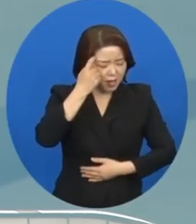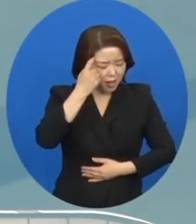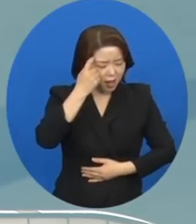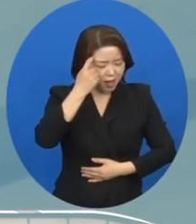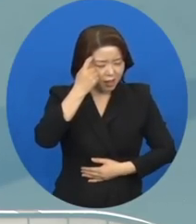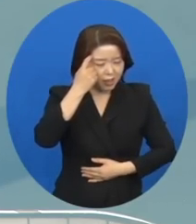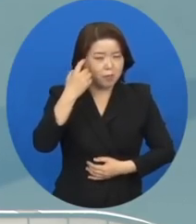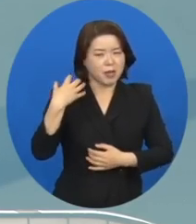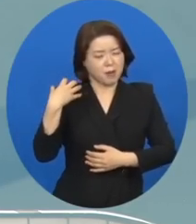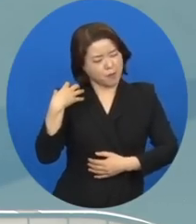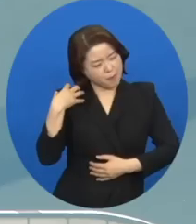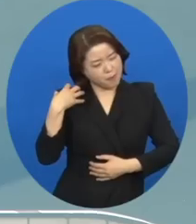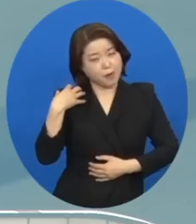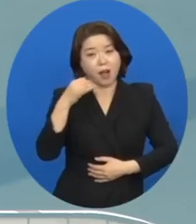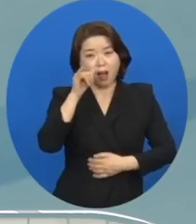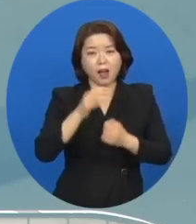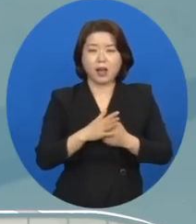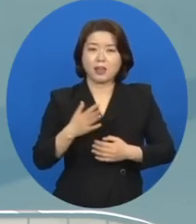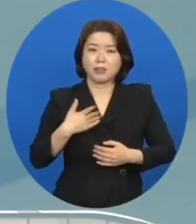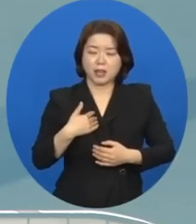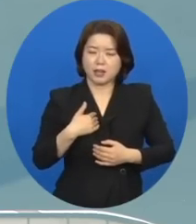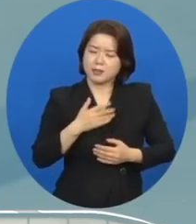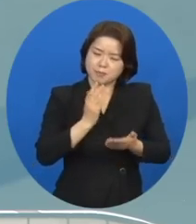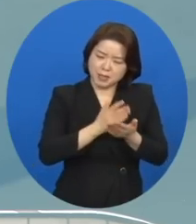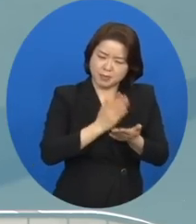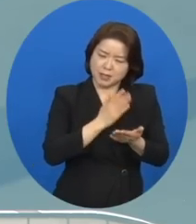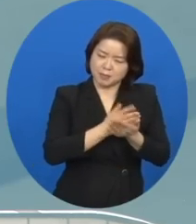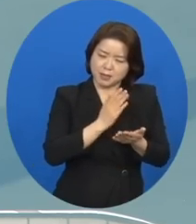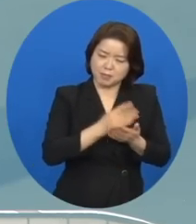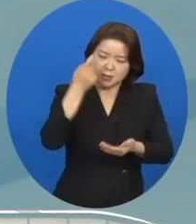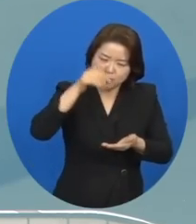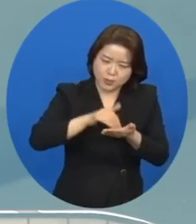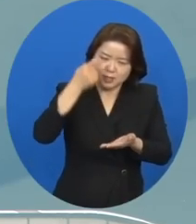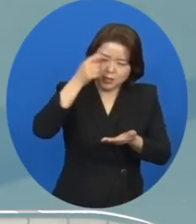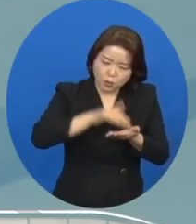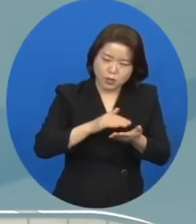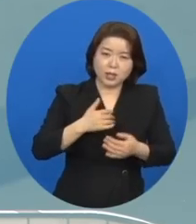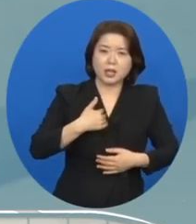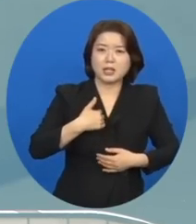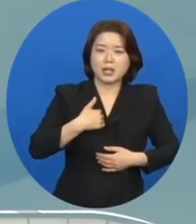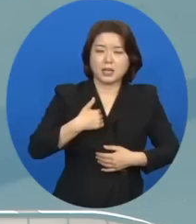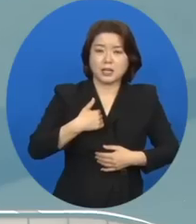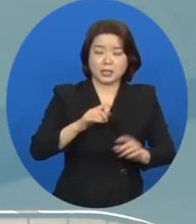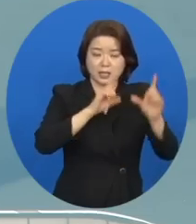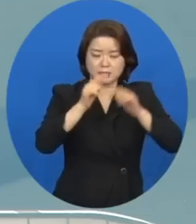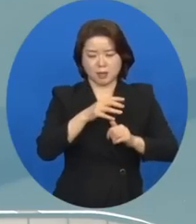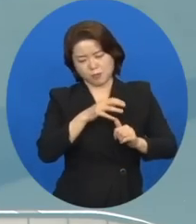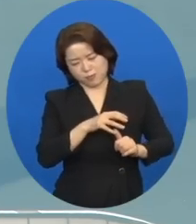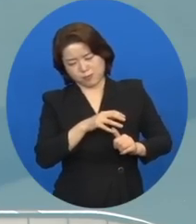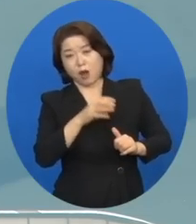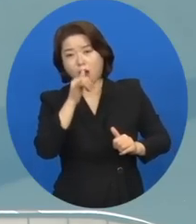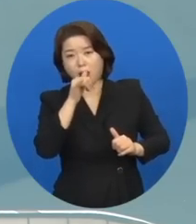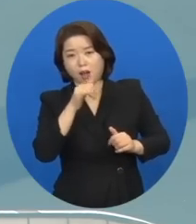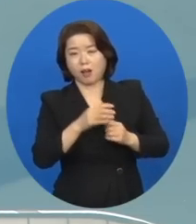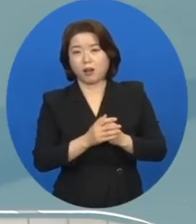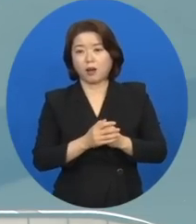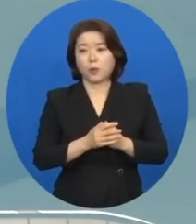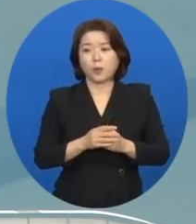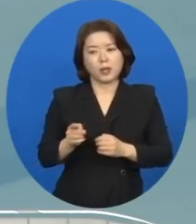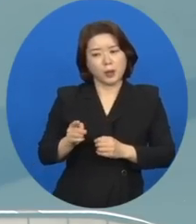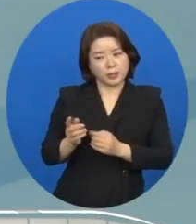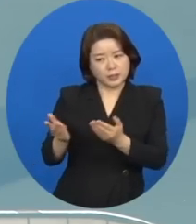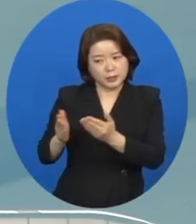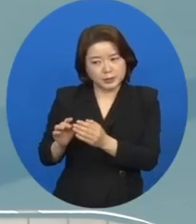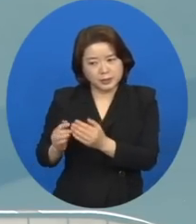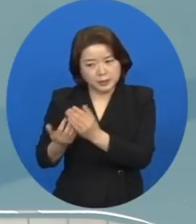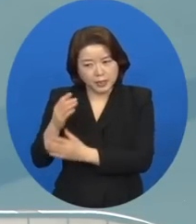그 죄의식 때문에 내가 그러지 말았어야 하는데 그것이 계속 나의 삶을 붙잡는 거예요. 한편으로는 이런 일이 벌어지면